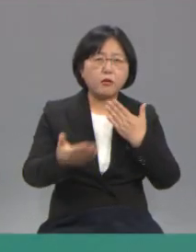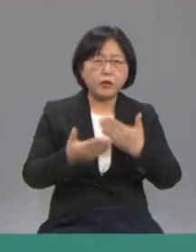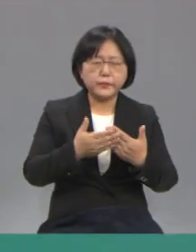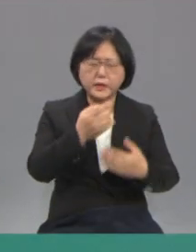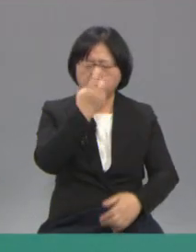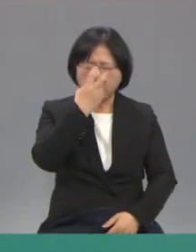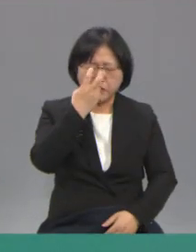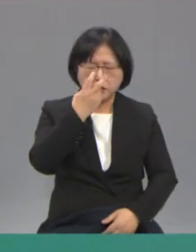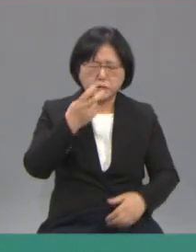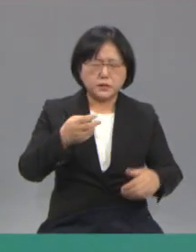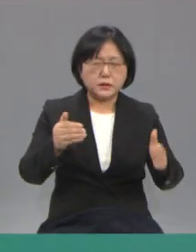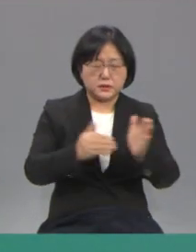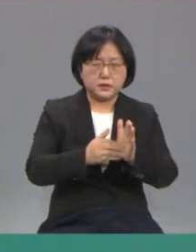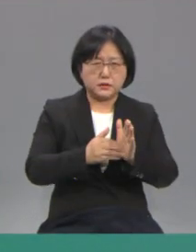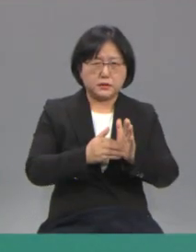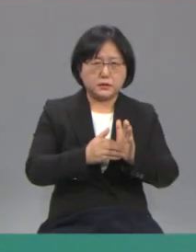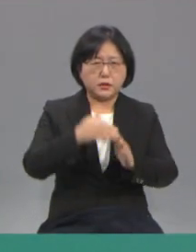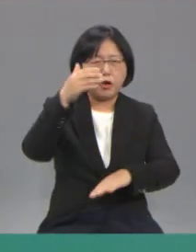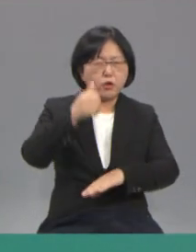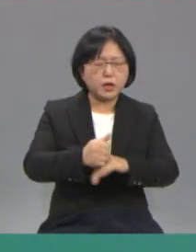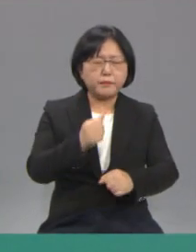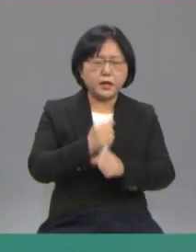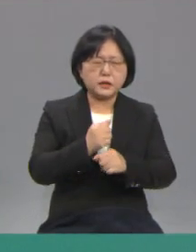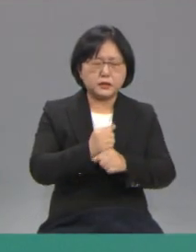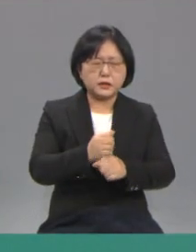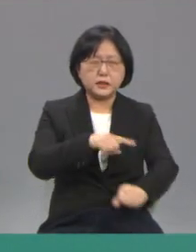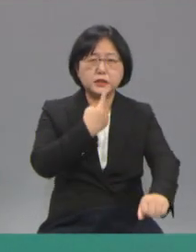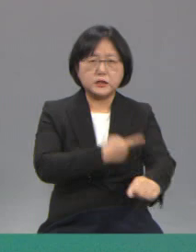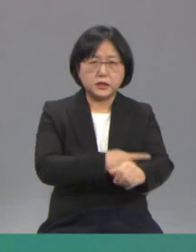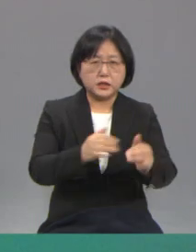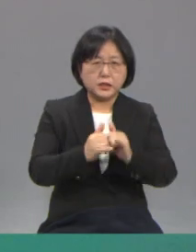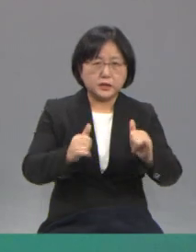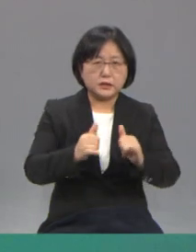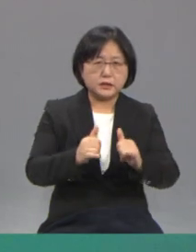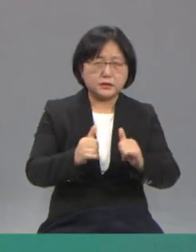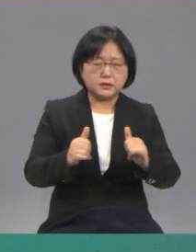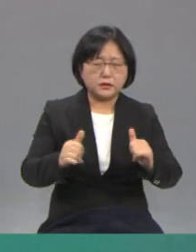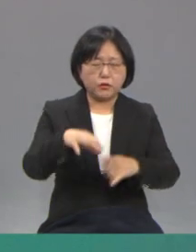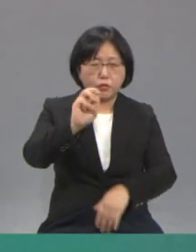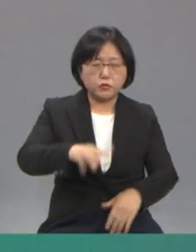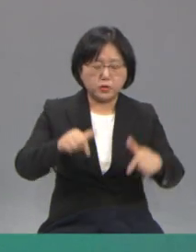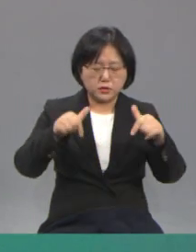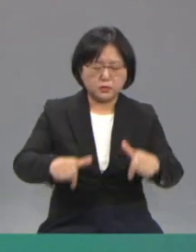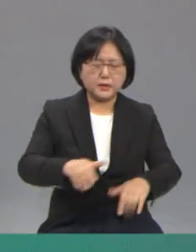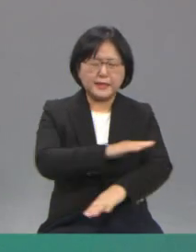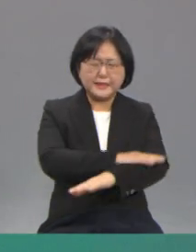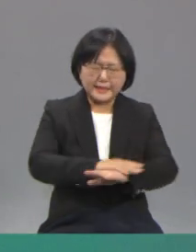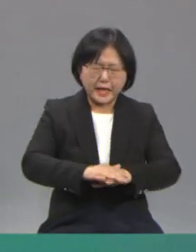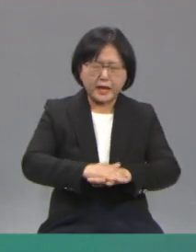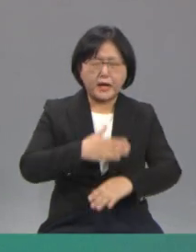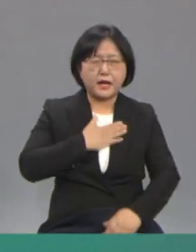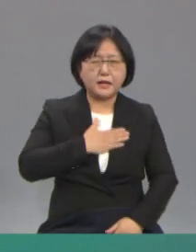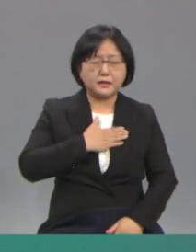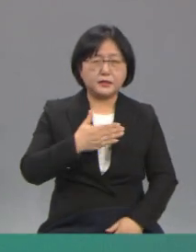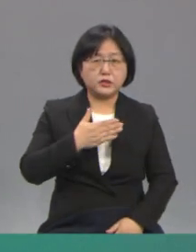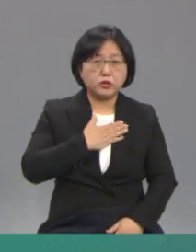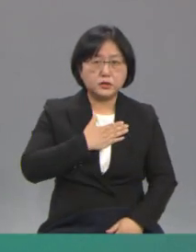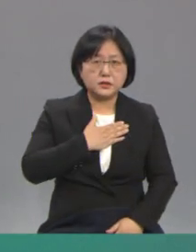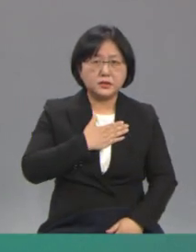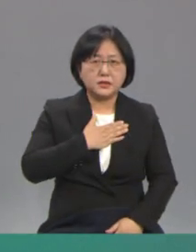검증된 사람 성과를 만들 줄 아는 실력 있는 사람 광주와 소구를 가장 잘 아는 저